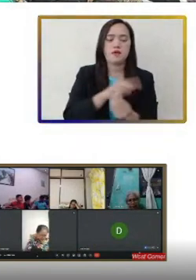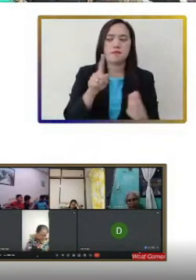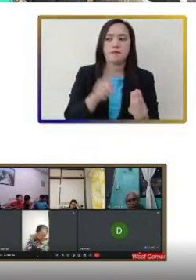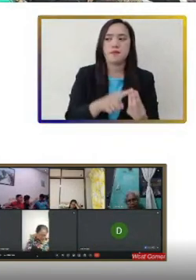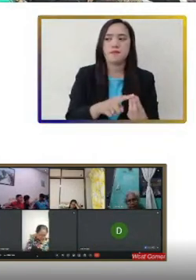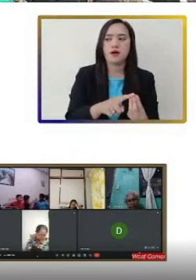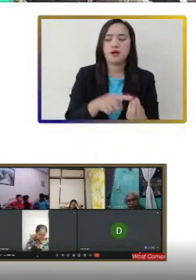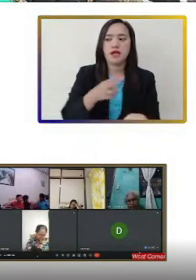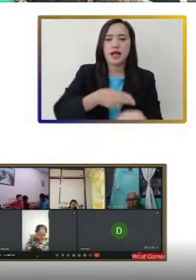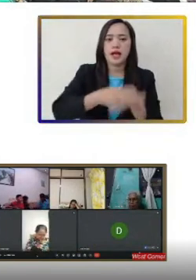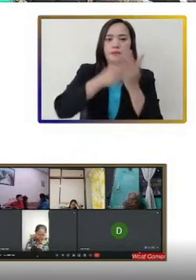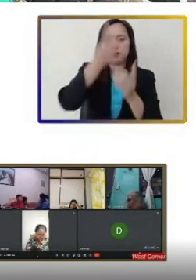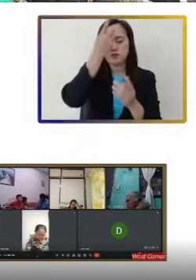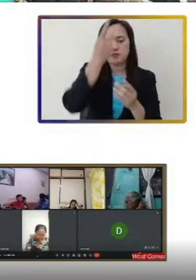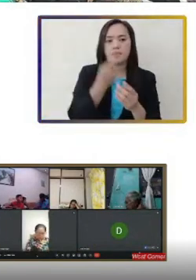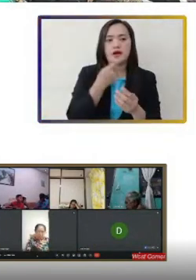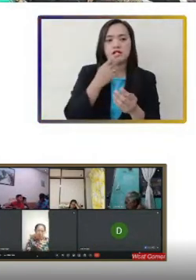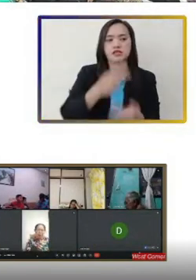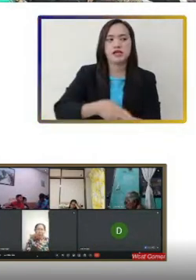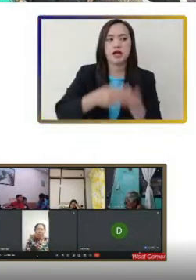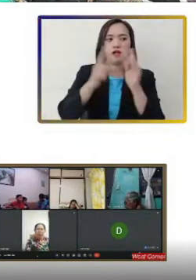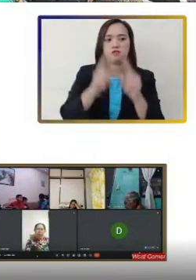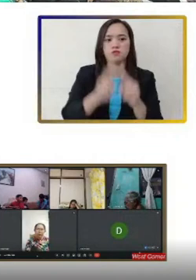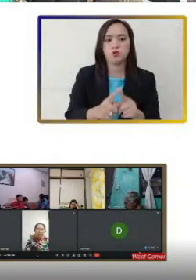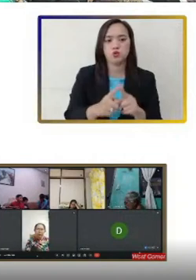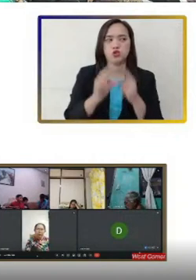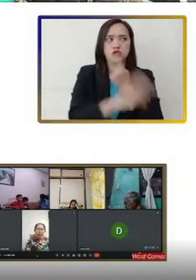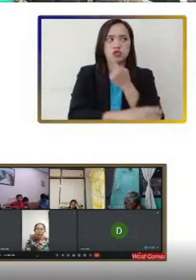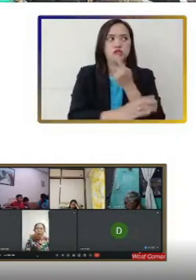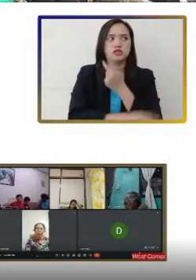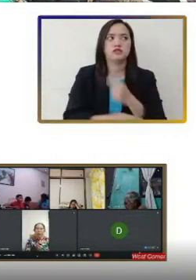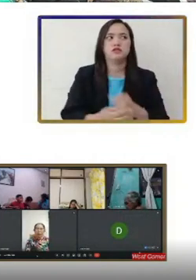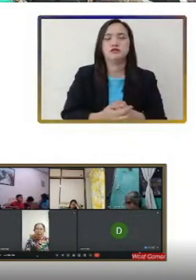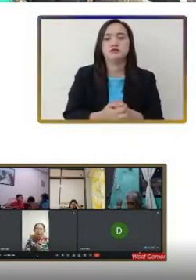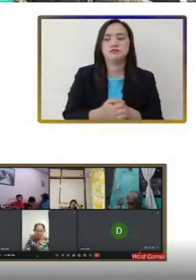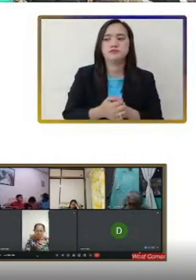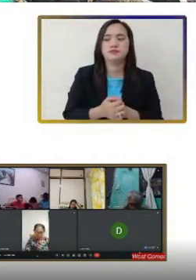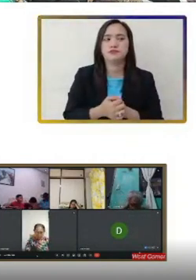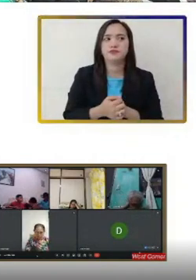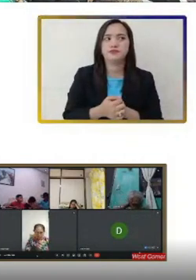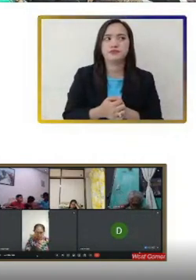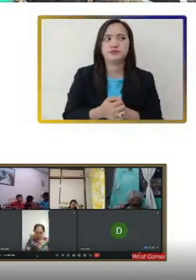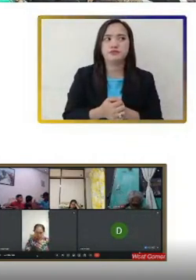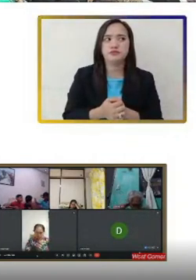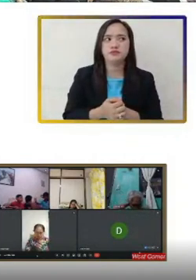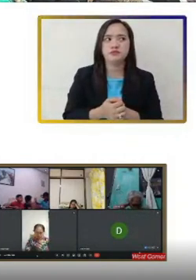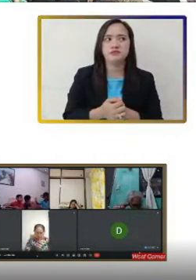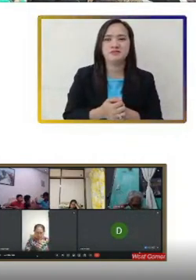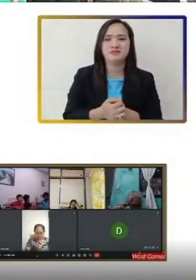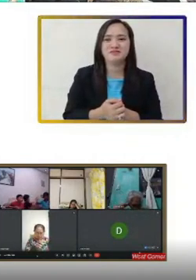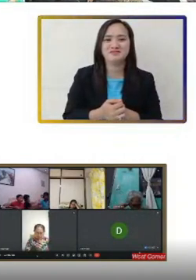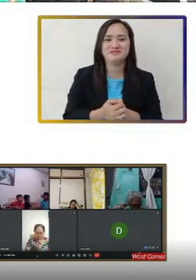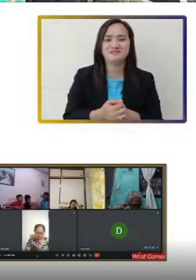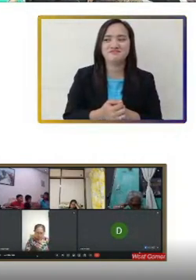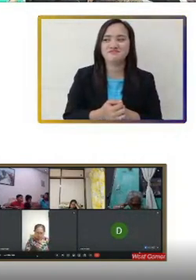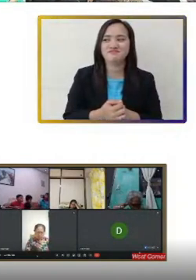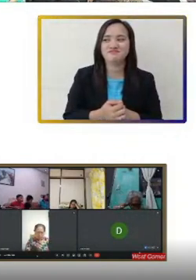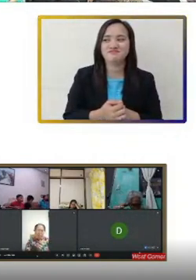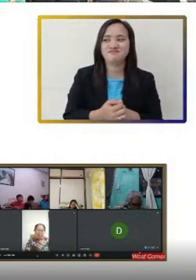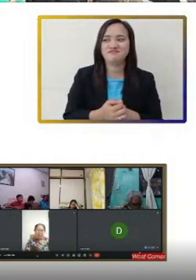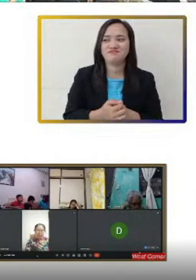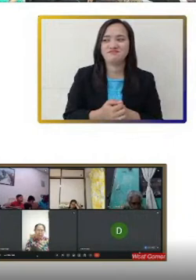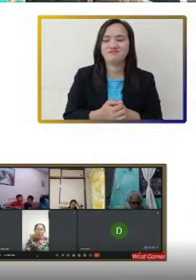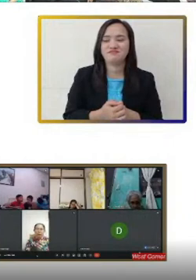ganyan. No? Mag-train and maaaring yung magagawa po natin na babae